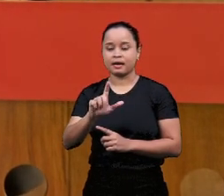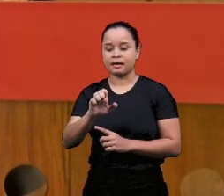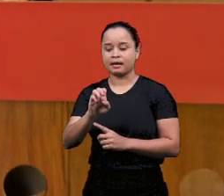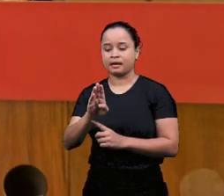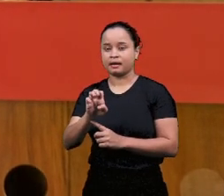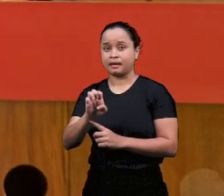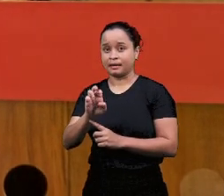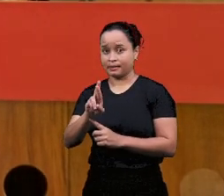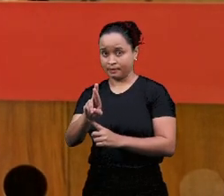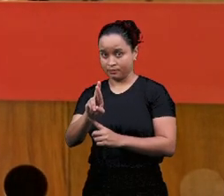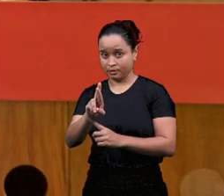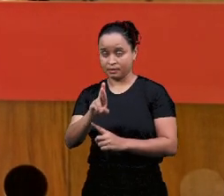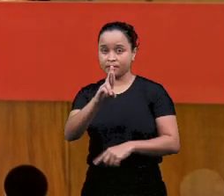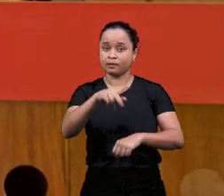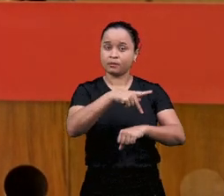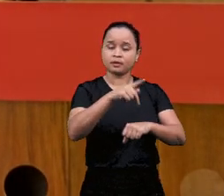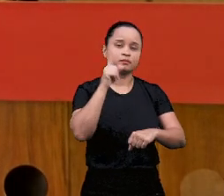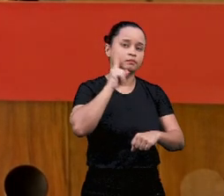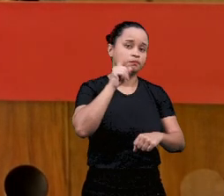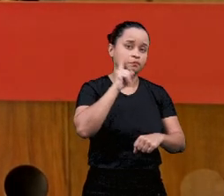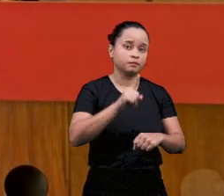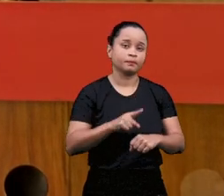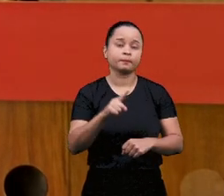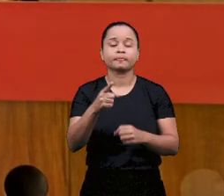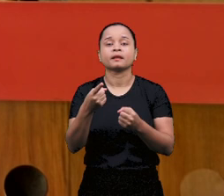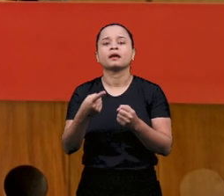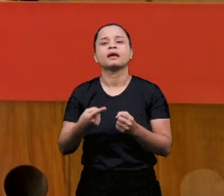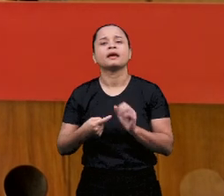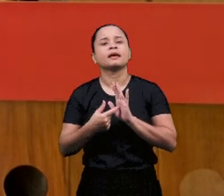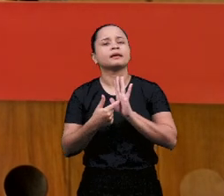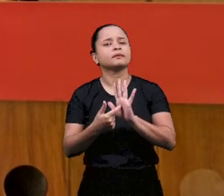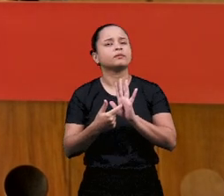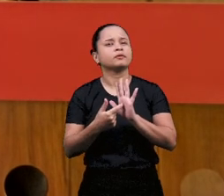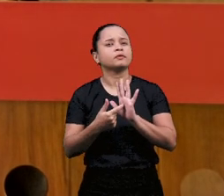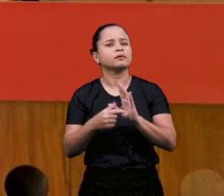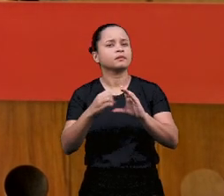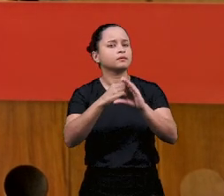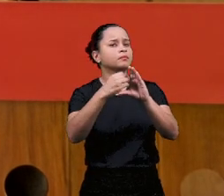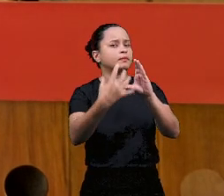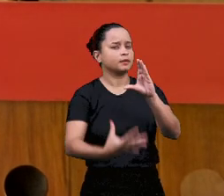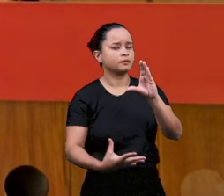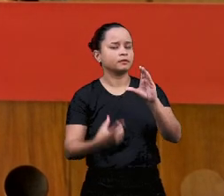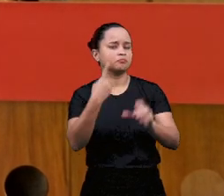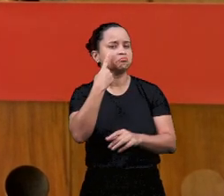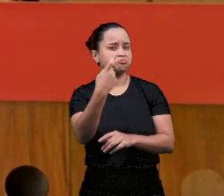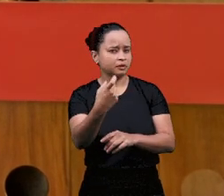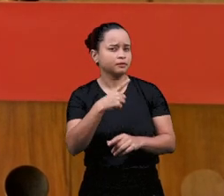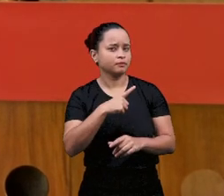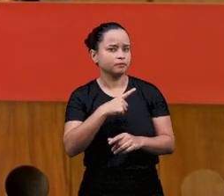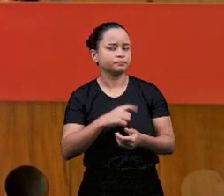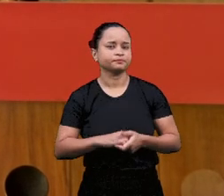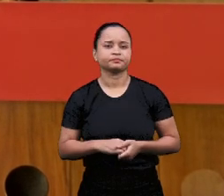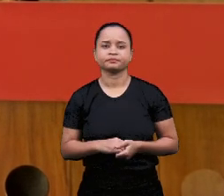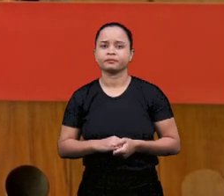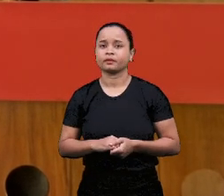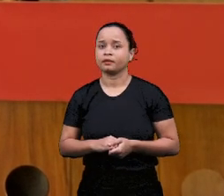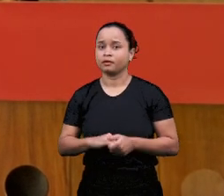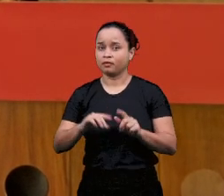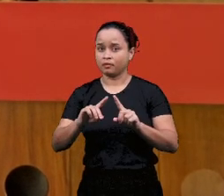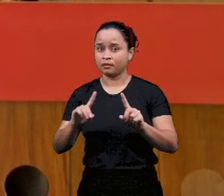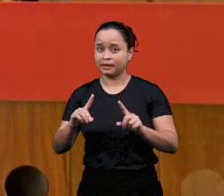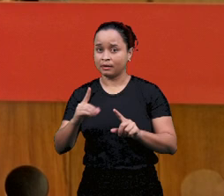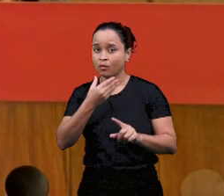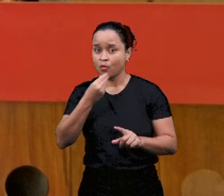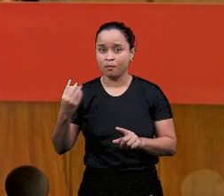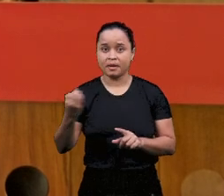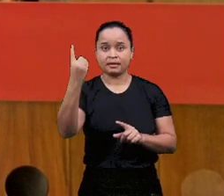de Massachusetts aux États-Unis. Elle pointe un aspect qui attire notre attention quand elle dit « David, en étant pressionné